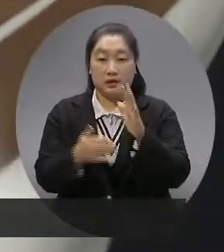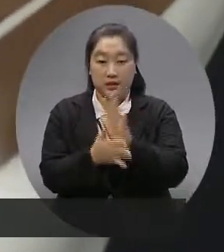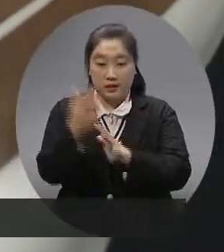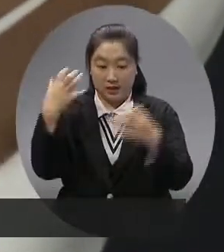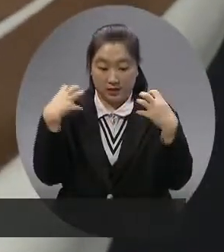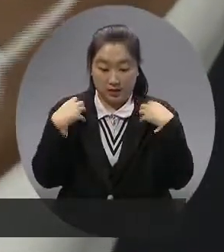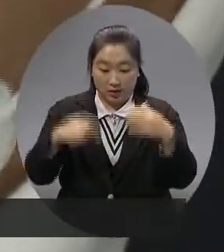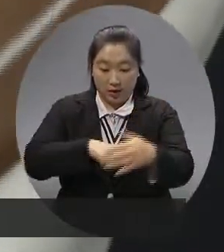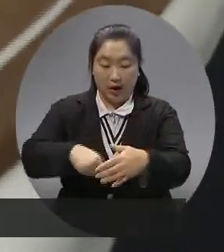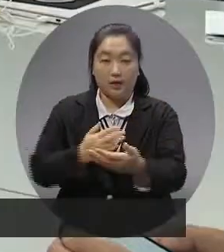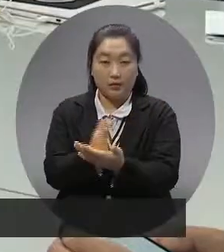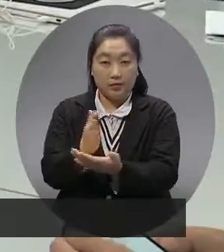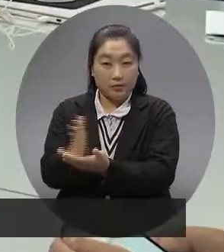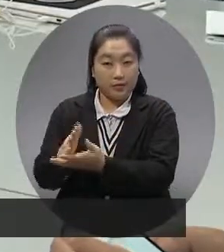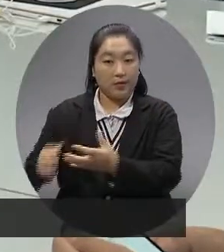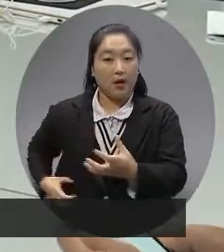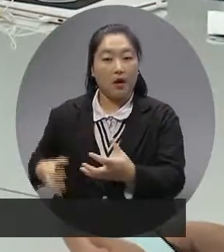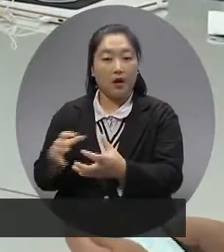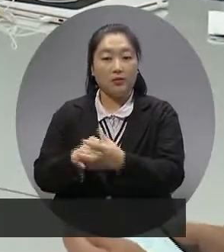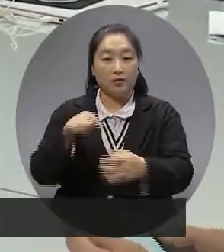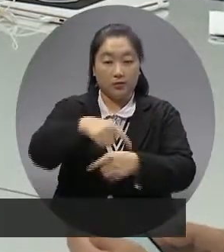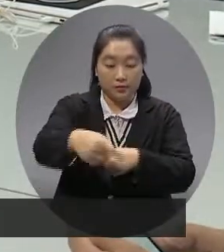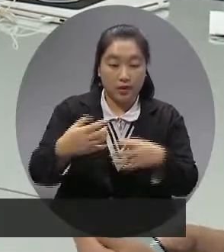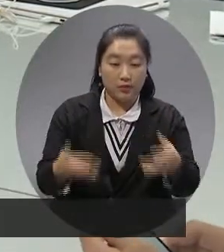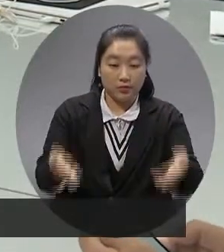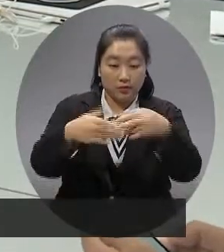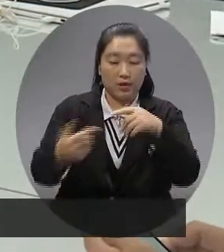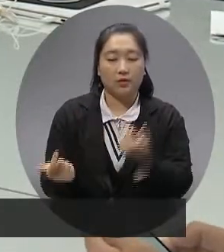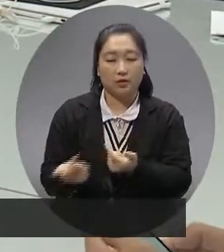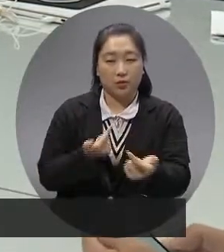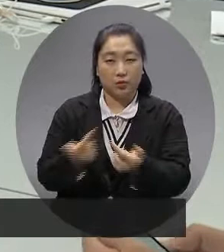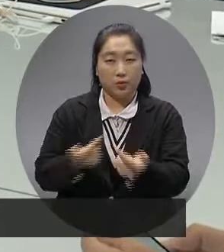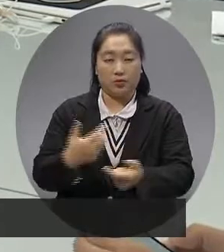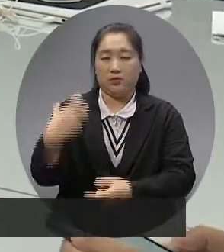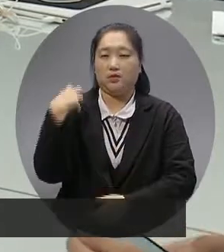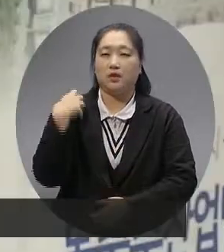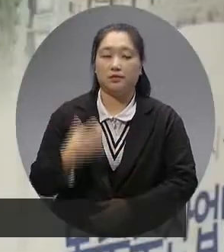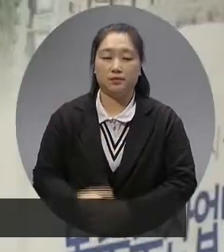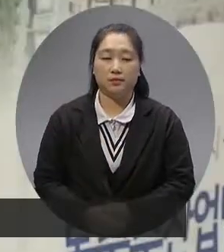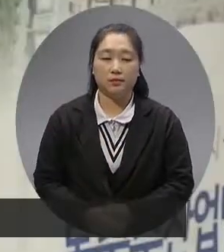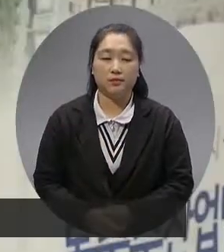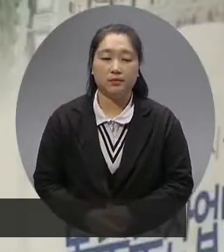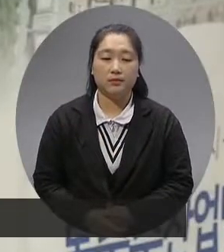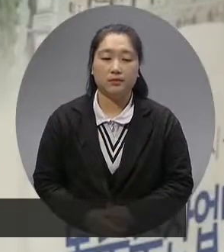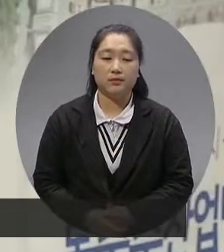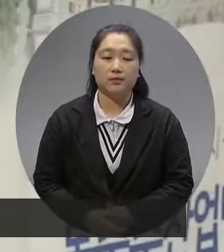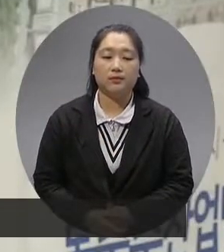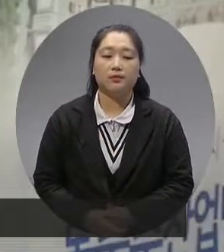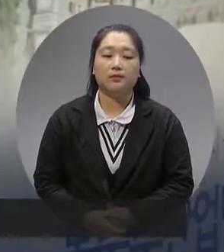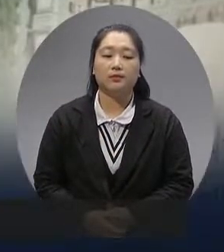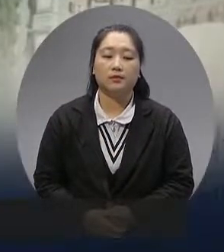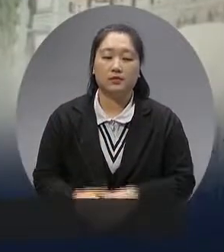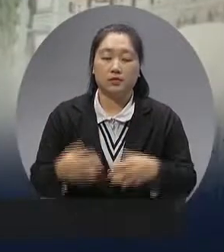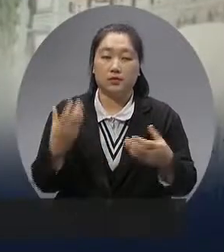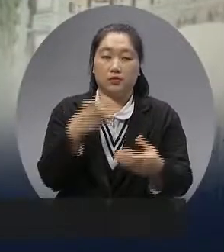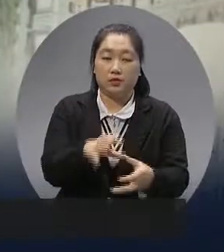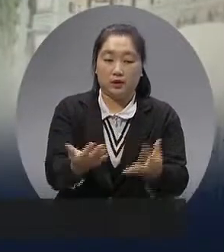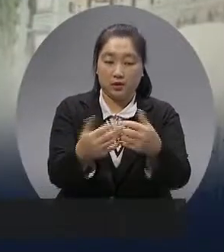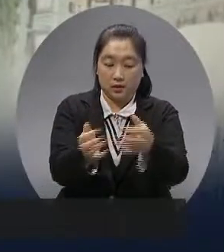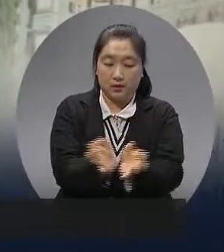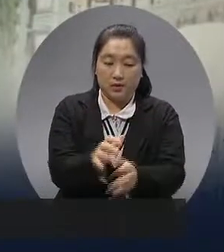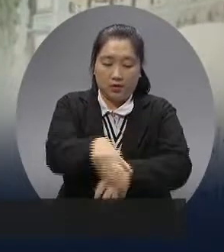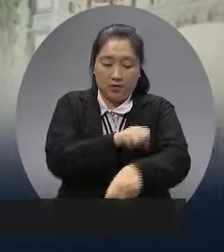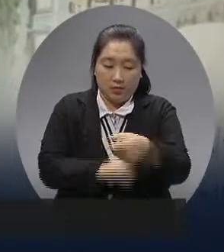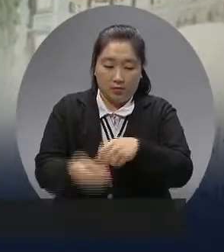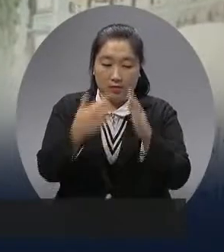부서와의 협조, 나아가 외부 기관과의 조율까지 책임집니다. 투자 유치팀에서 적극적으로 그 기관을